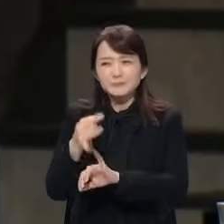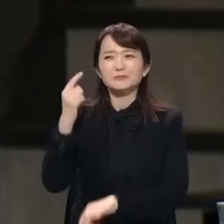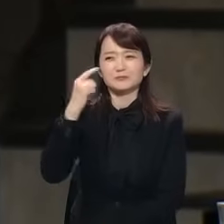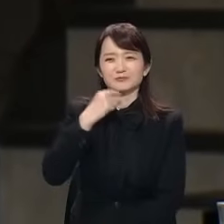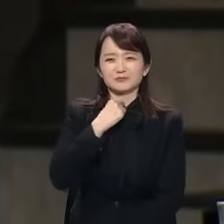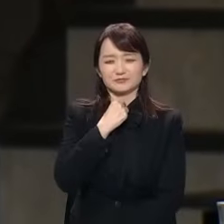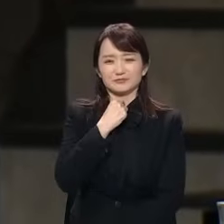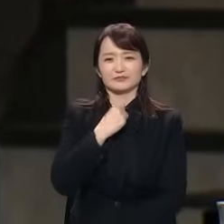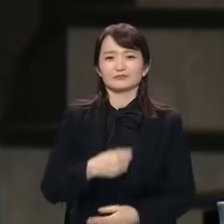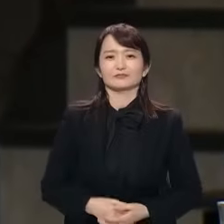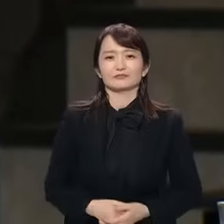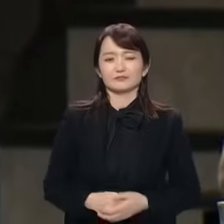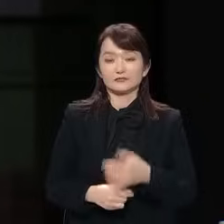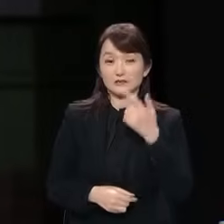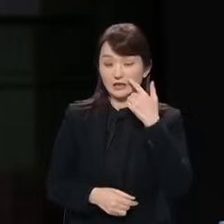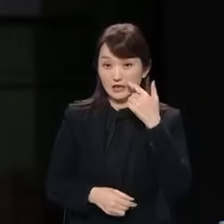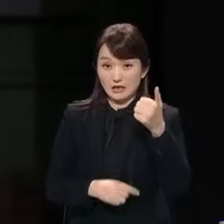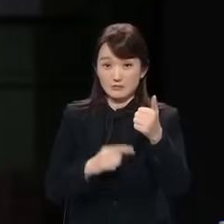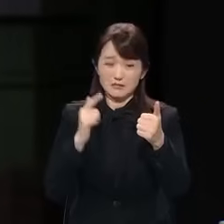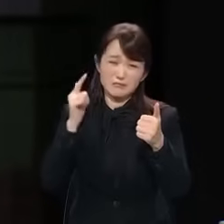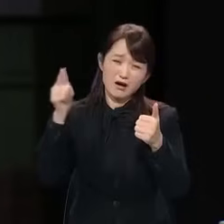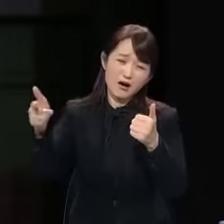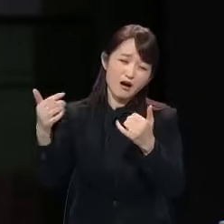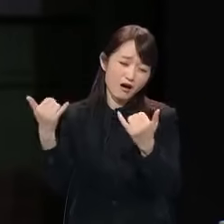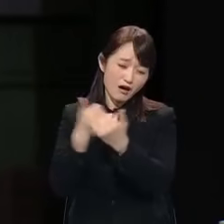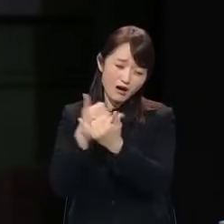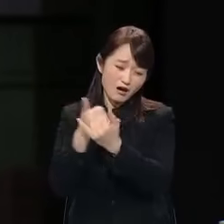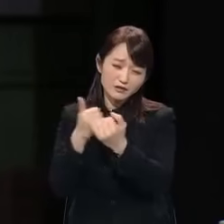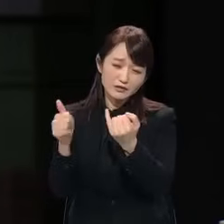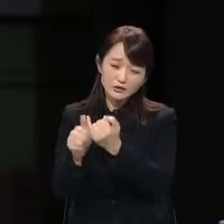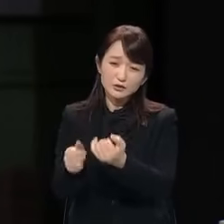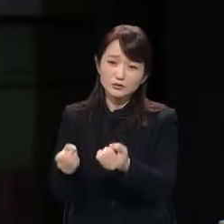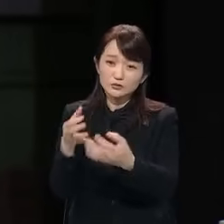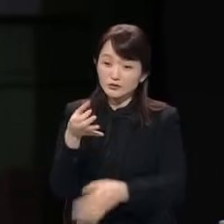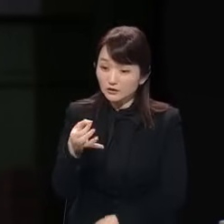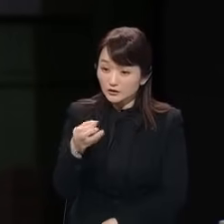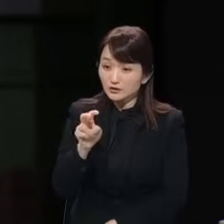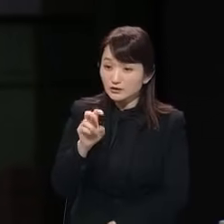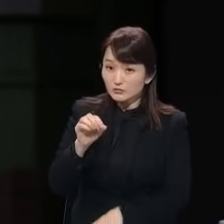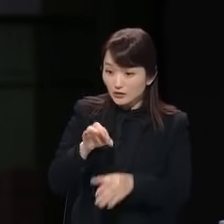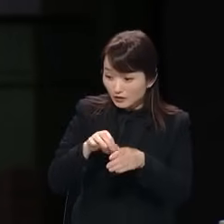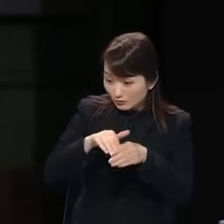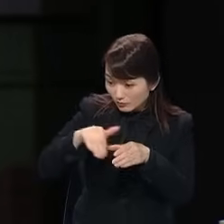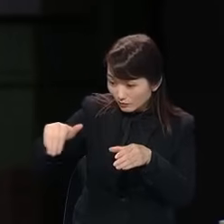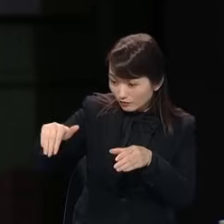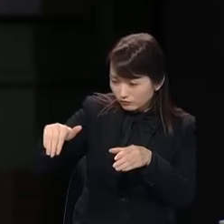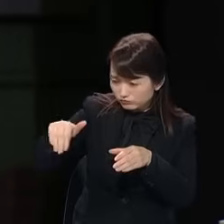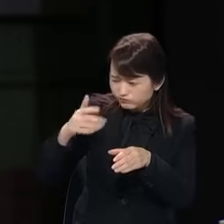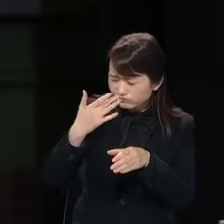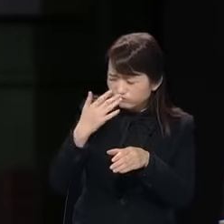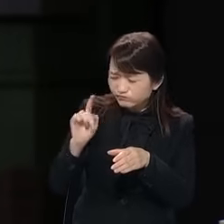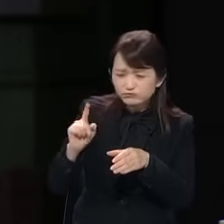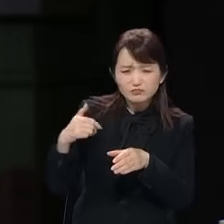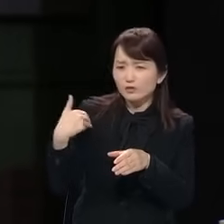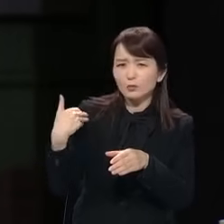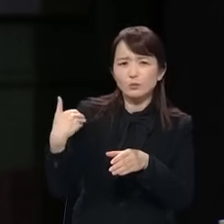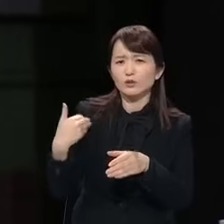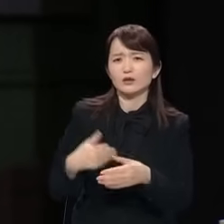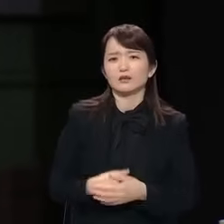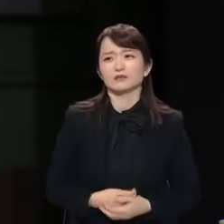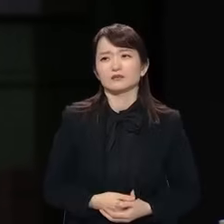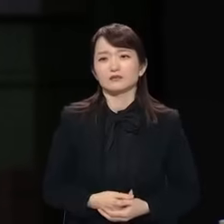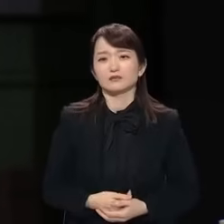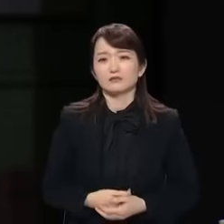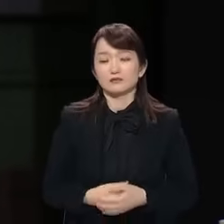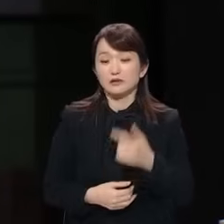하고요 일단 그 아버지가 아주 먼친척 결혼 축의금으로 20만 원이나 보내려고 하시는게 정말 이해가 안 간다는 내용입니다